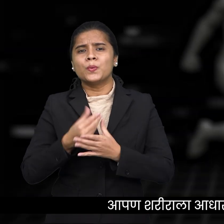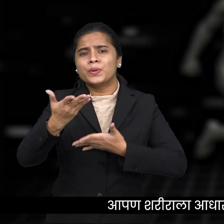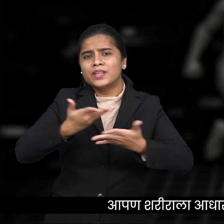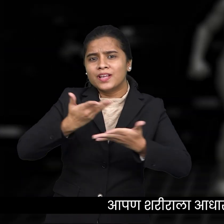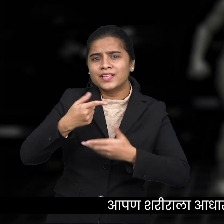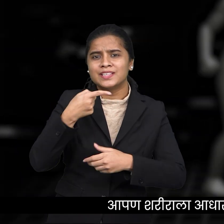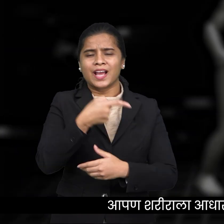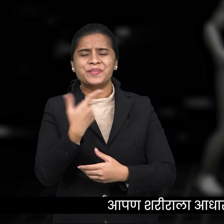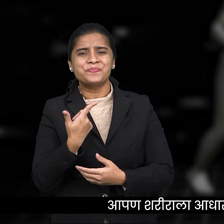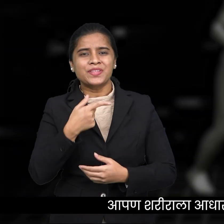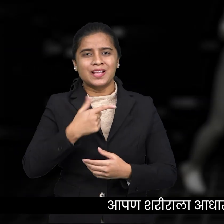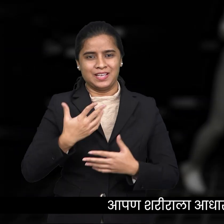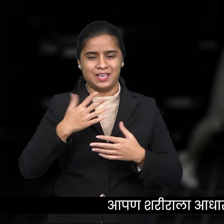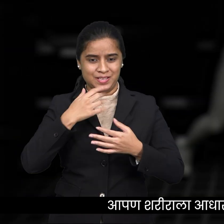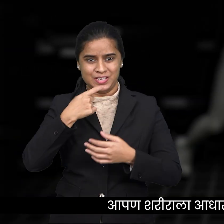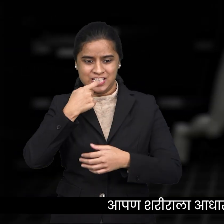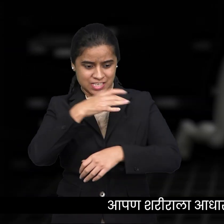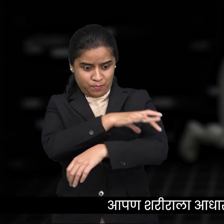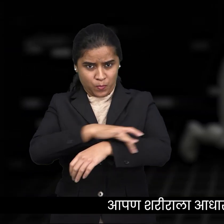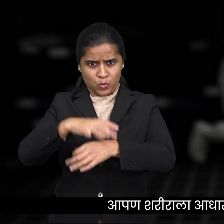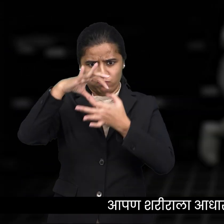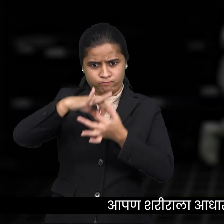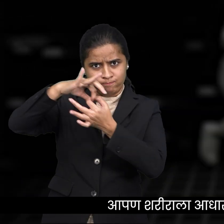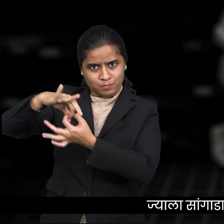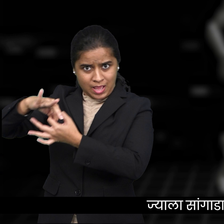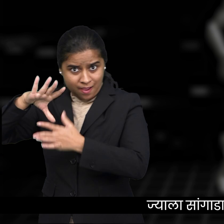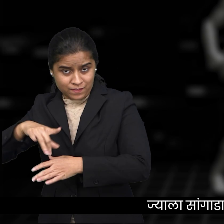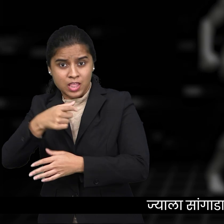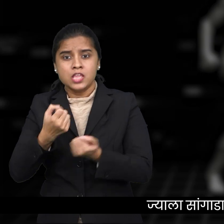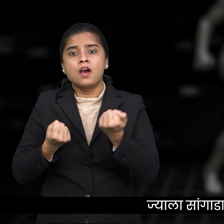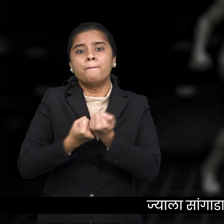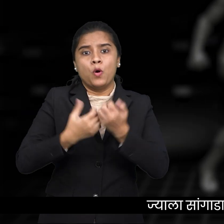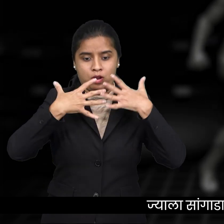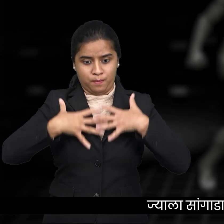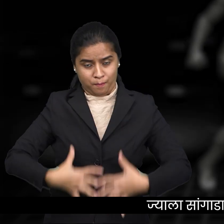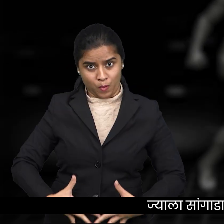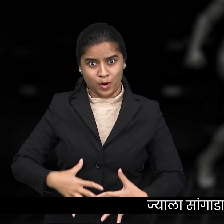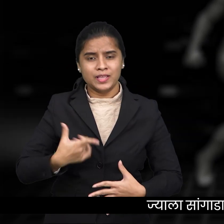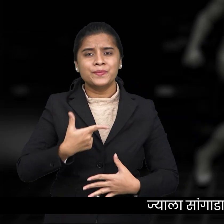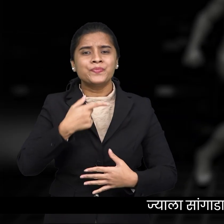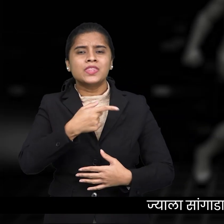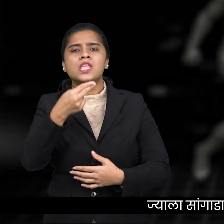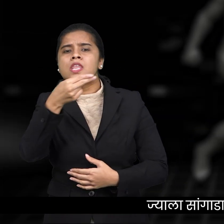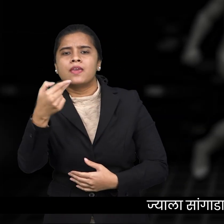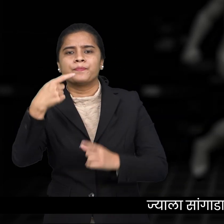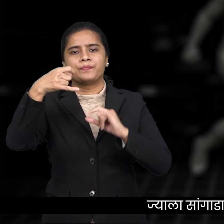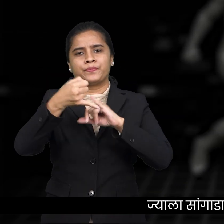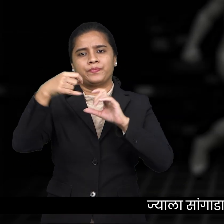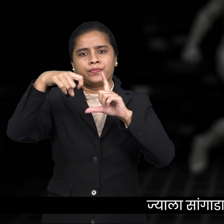आपण शरीराला आधार देणाऱ्या हाडांची एक चौकट असते, ज्याला सांगाडा म्हणतात, यावर चर्चा केली।